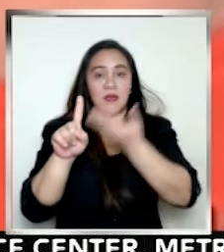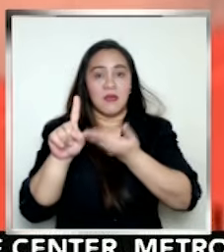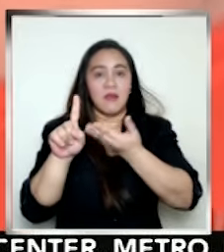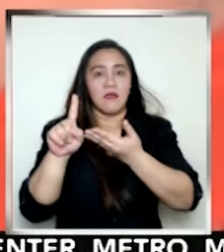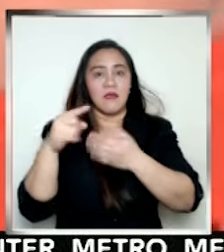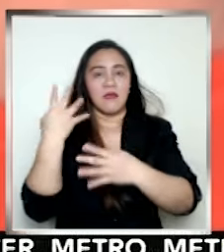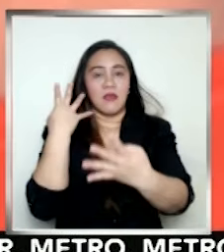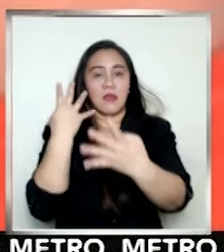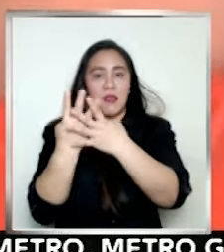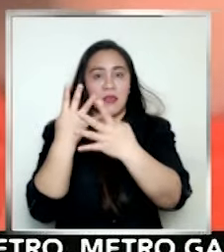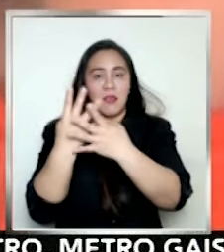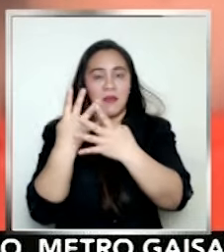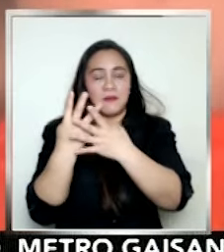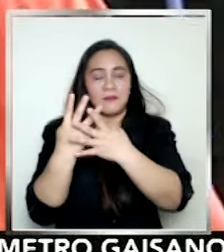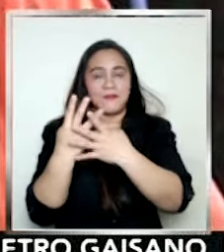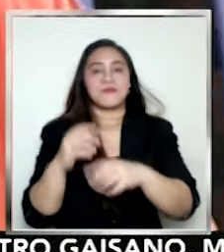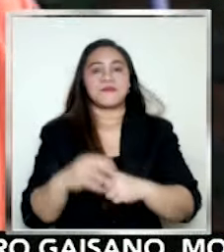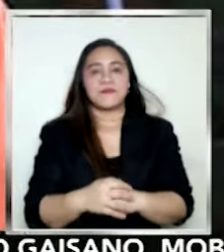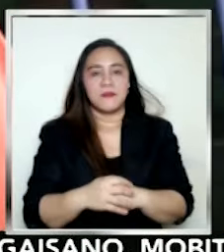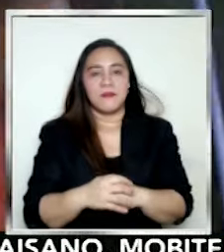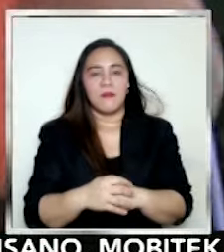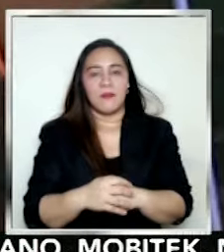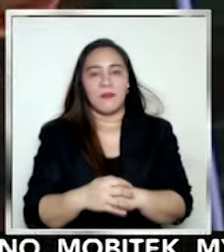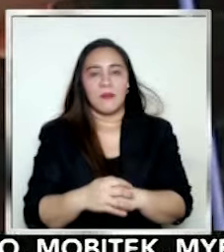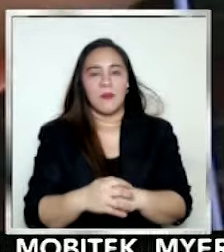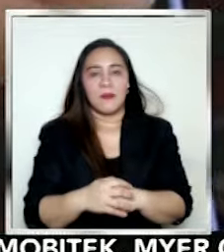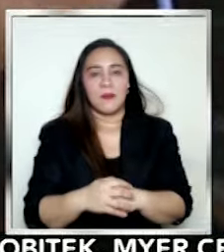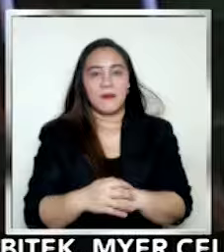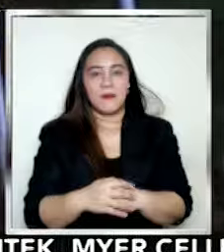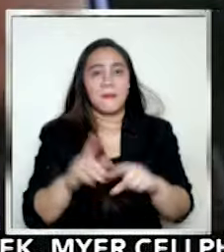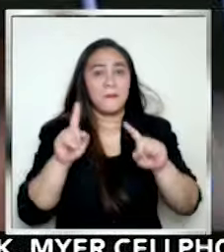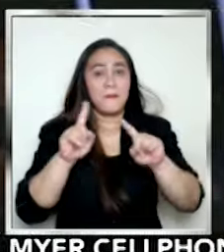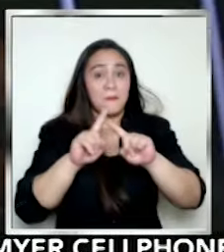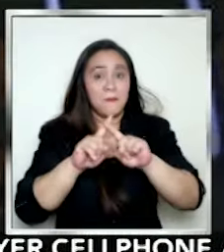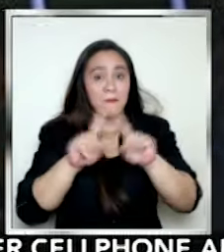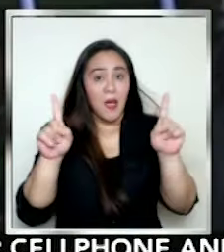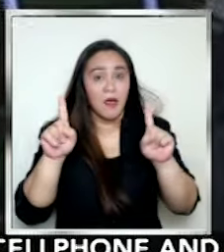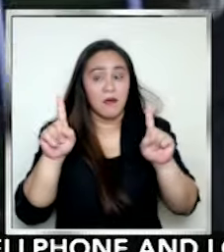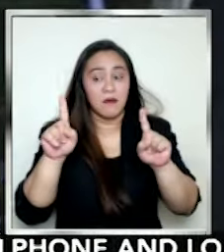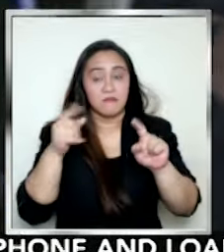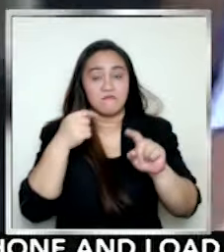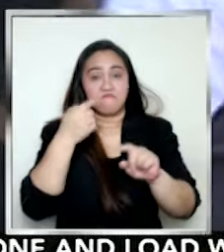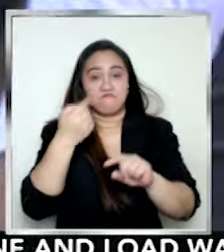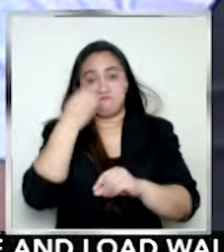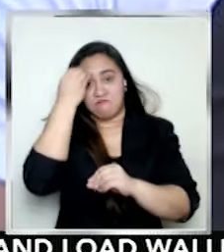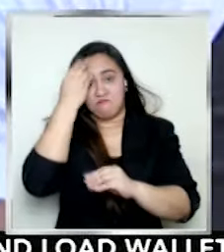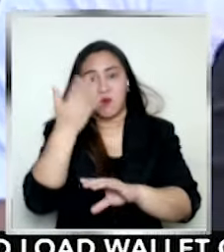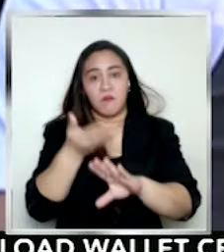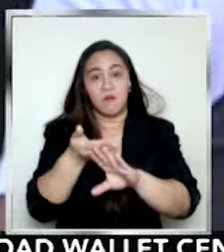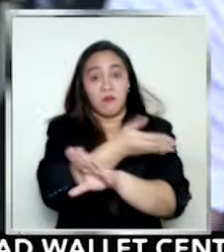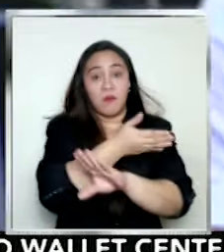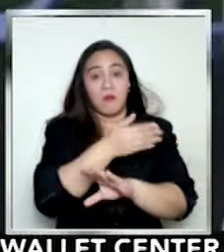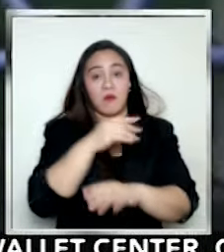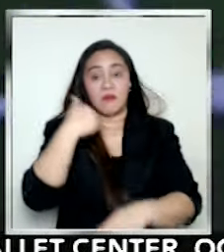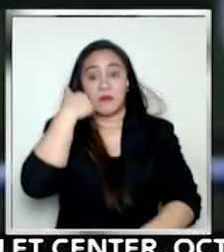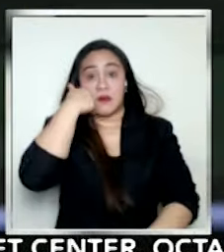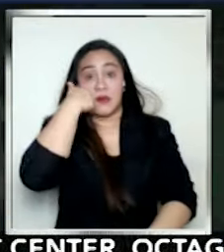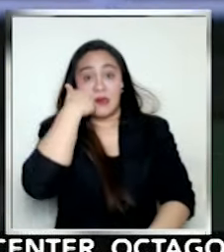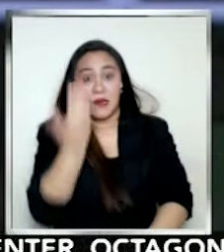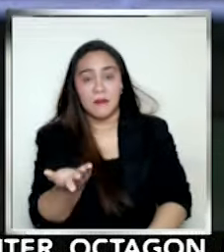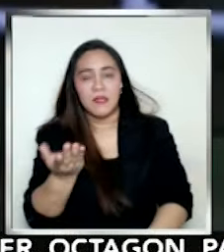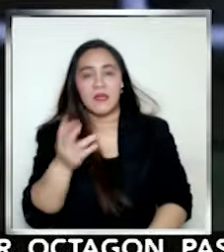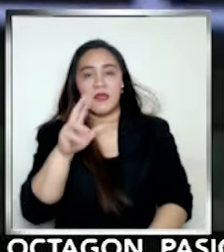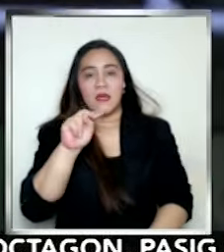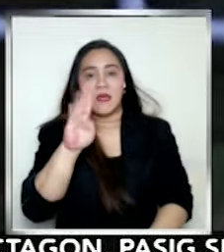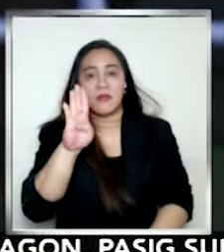na si JB Sebastian sa Bilibid. Pero bago siya namatay, sabi dati ng isang testigo sa NBI, maayos daw ang lagay ni